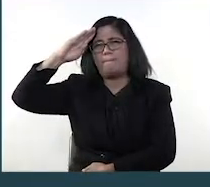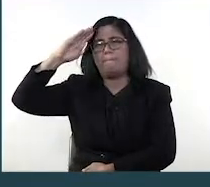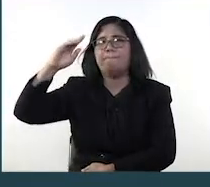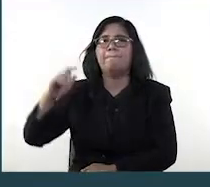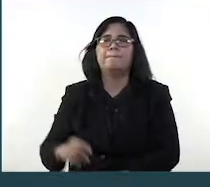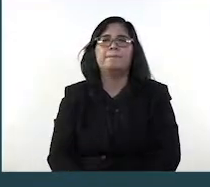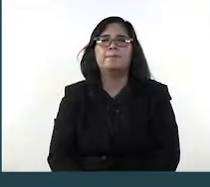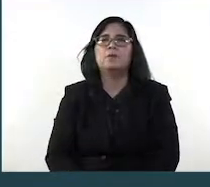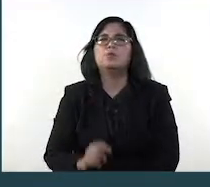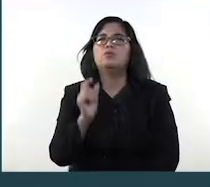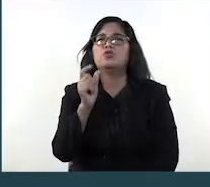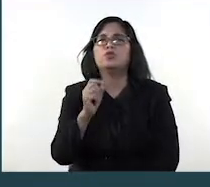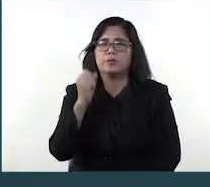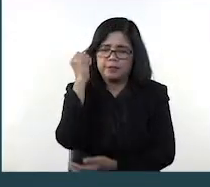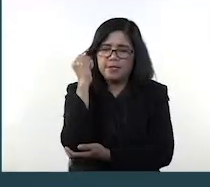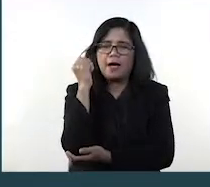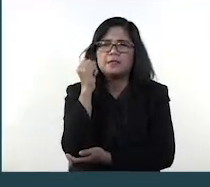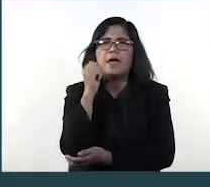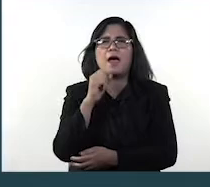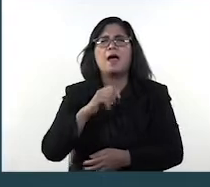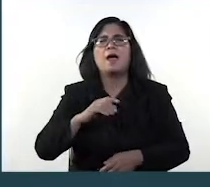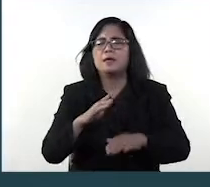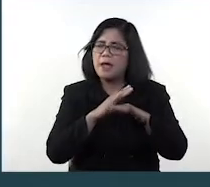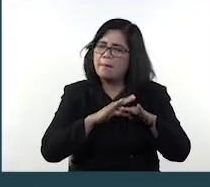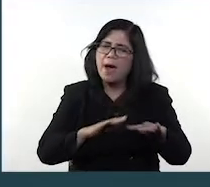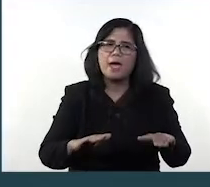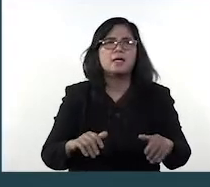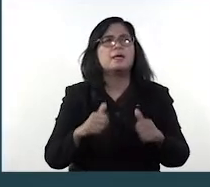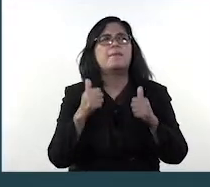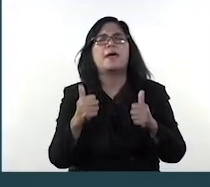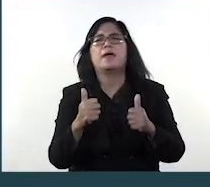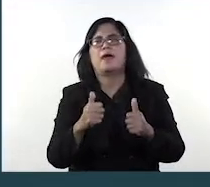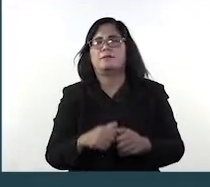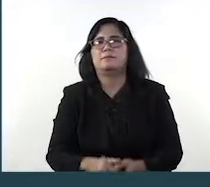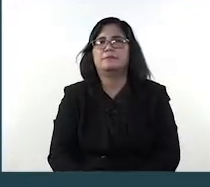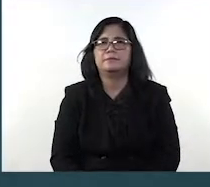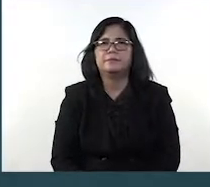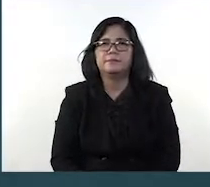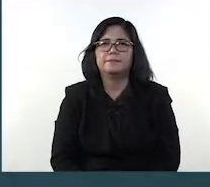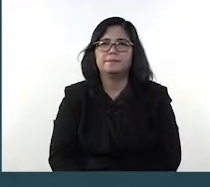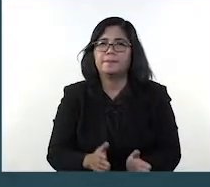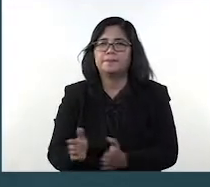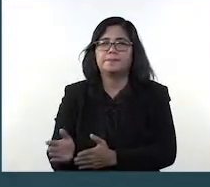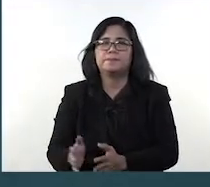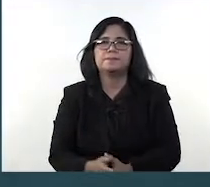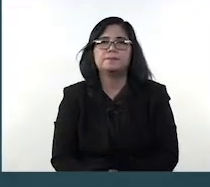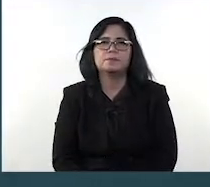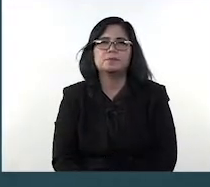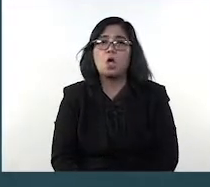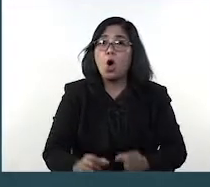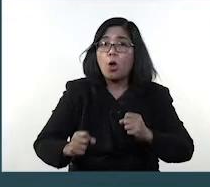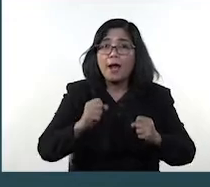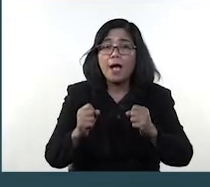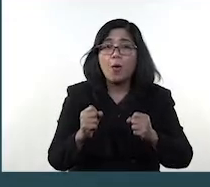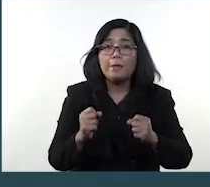keutuhan Hai demi tegaknya sesuatu demi kedamaian demi kebaikan sesuatu selanjutnya Hai olahragawan